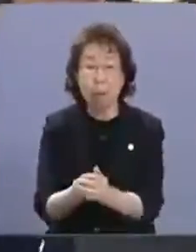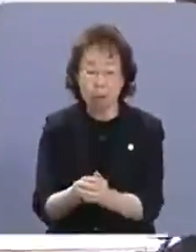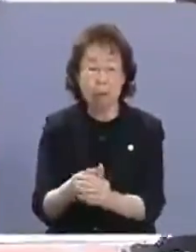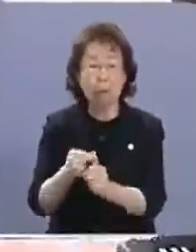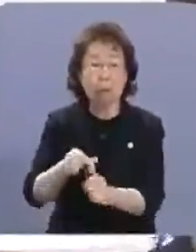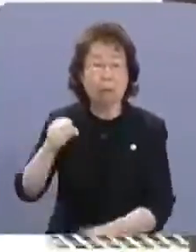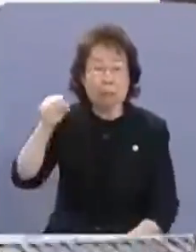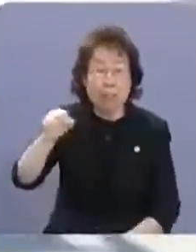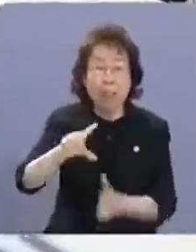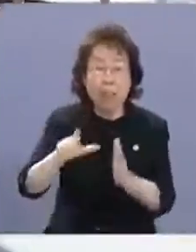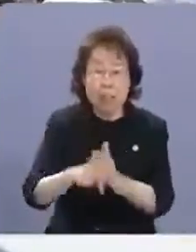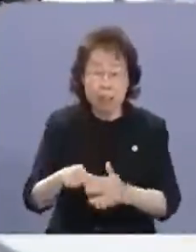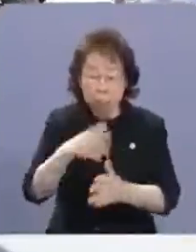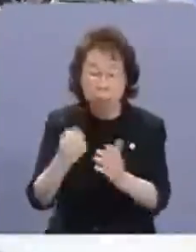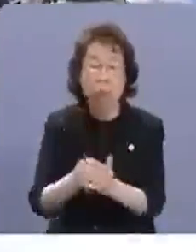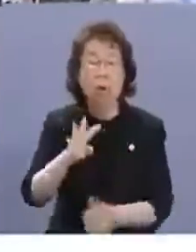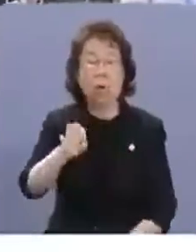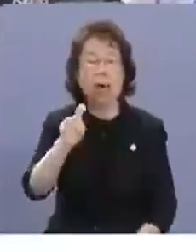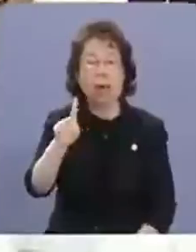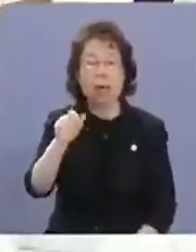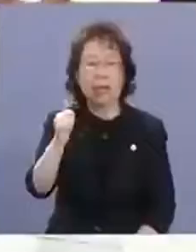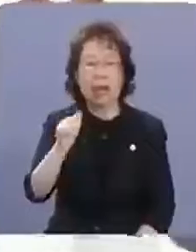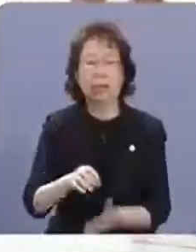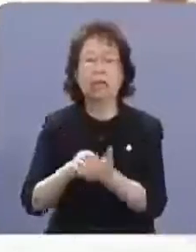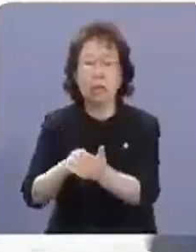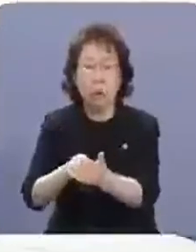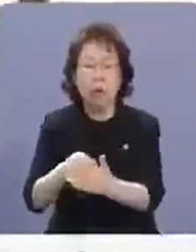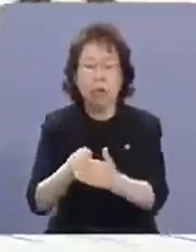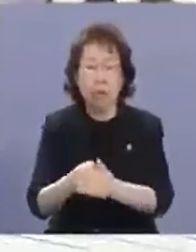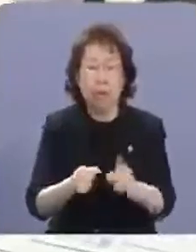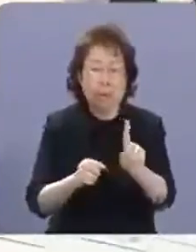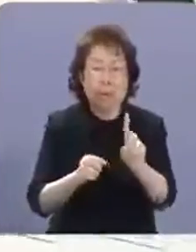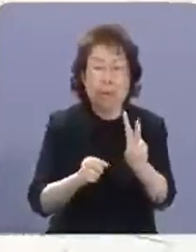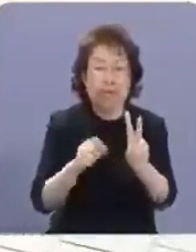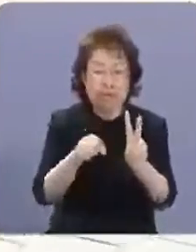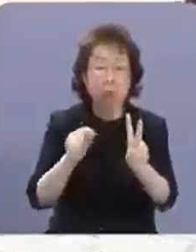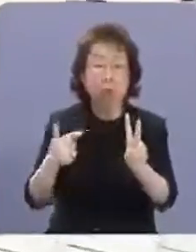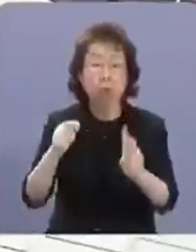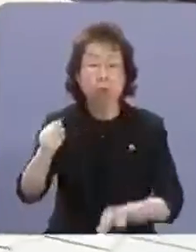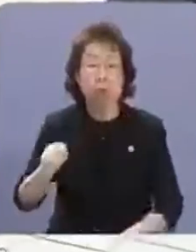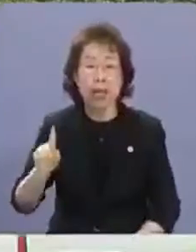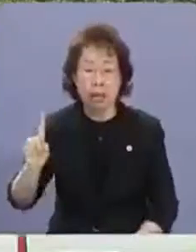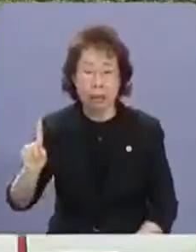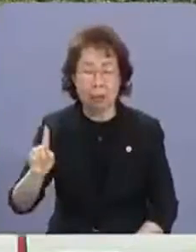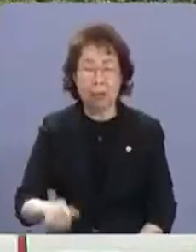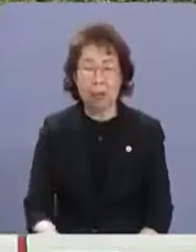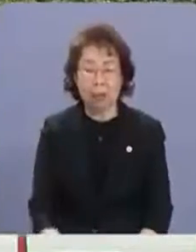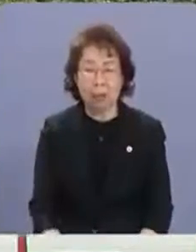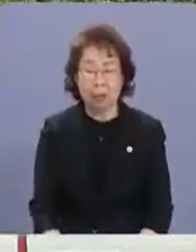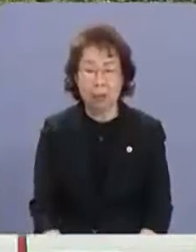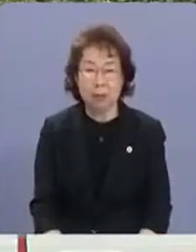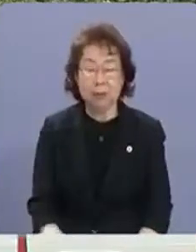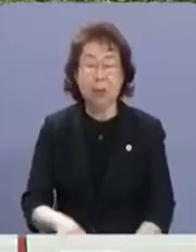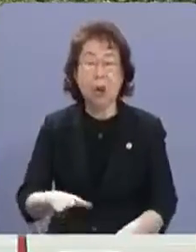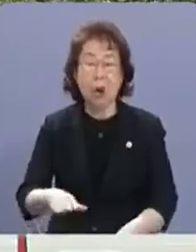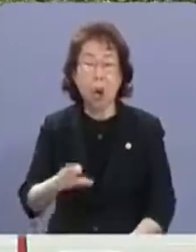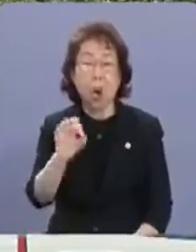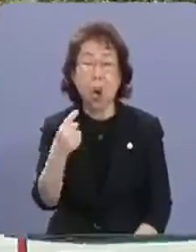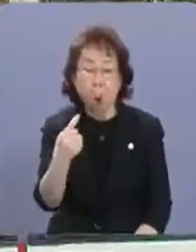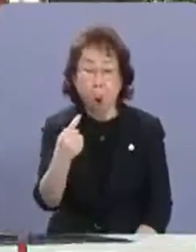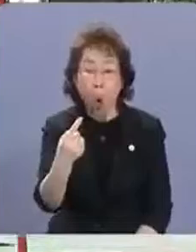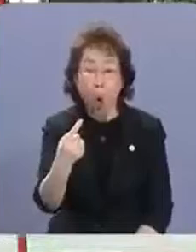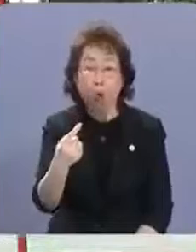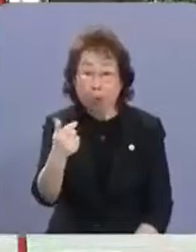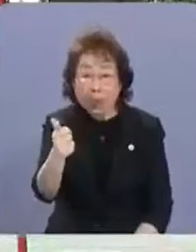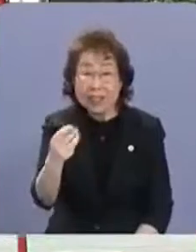기초자치단체장 선거에는 모두 41명이 후보로 등록해 2.6대 1의 경쟁률을 기록했습니다. 특히 오교석 군수가